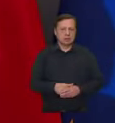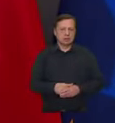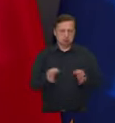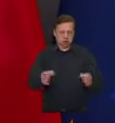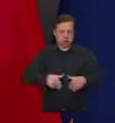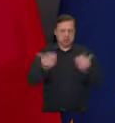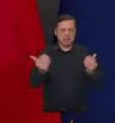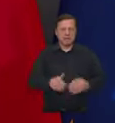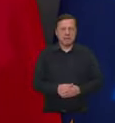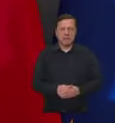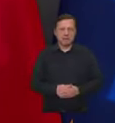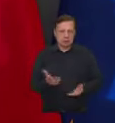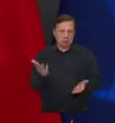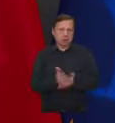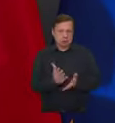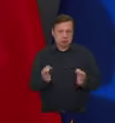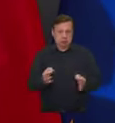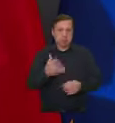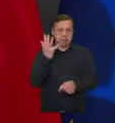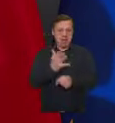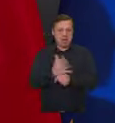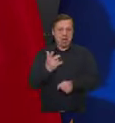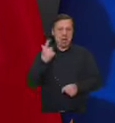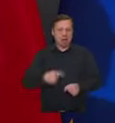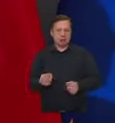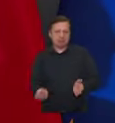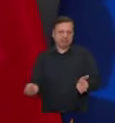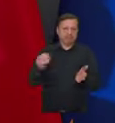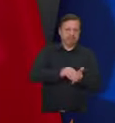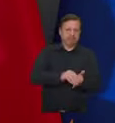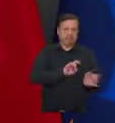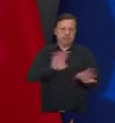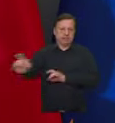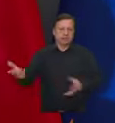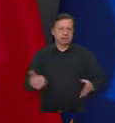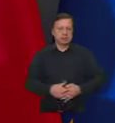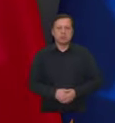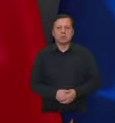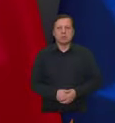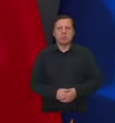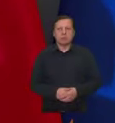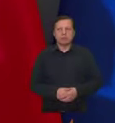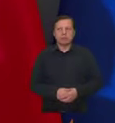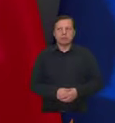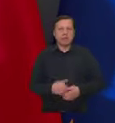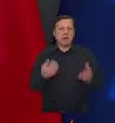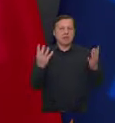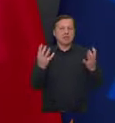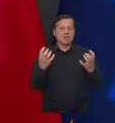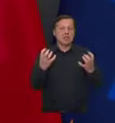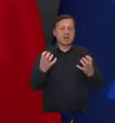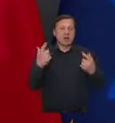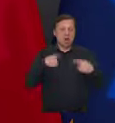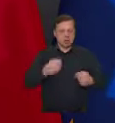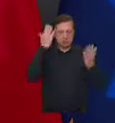dzisiejszym dniu ponad 50 osób zostało zarażonych. 900 osób jest